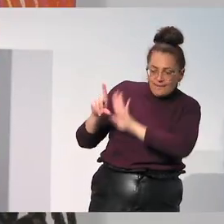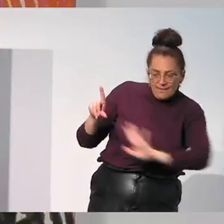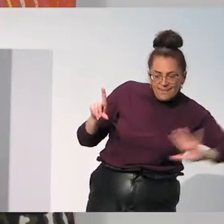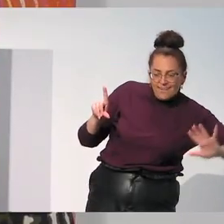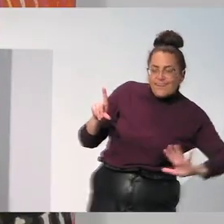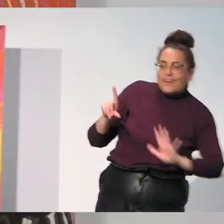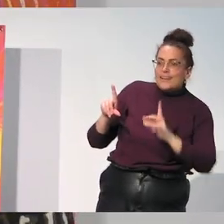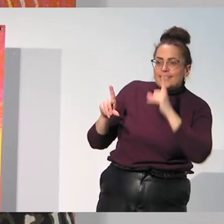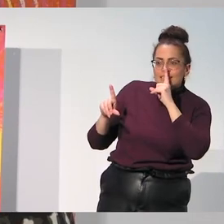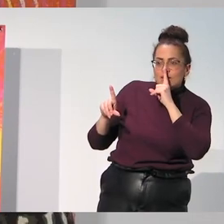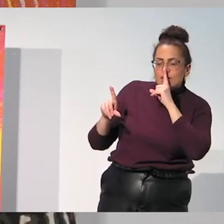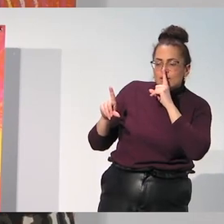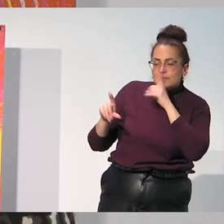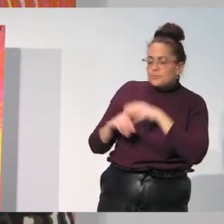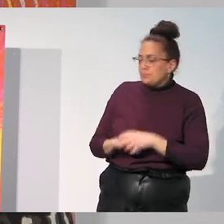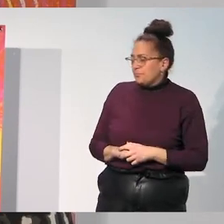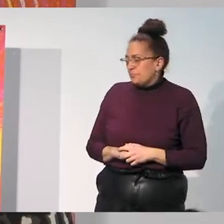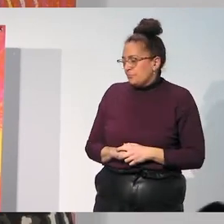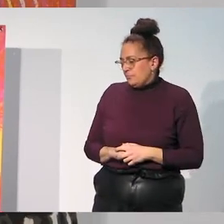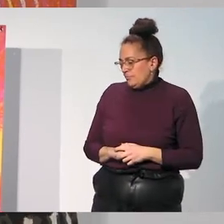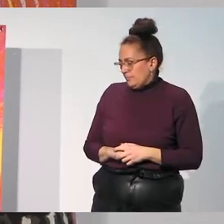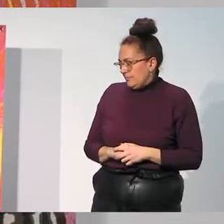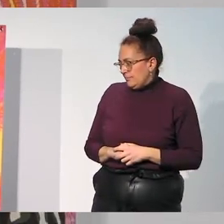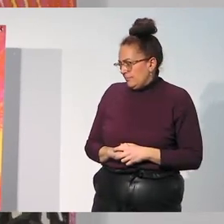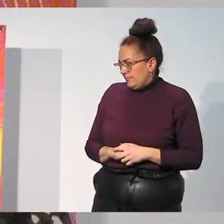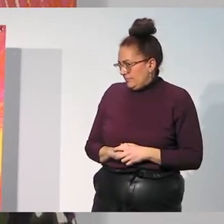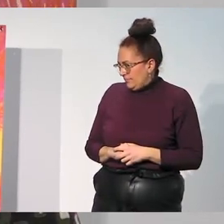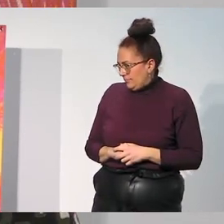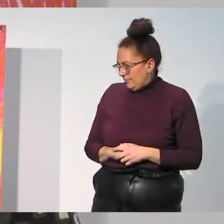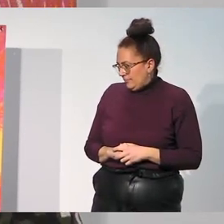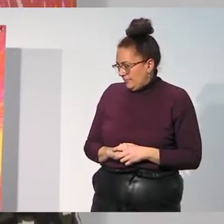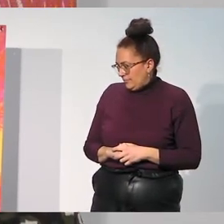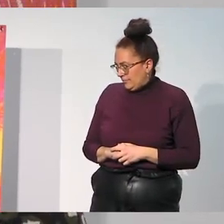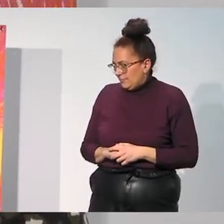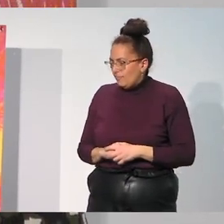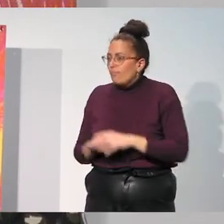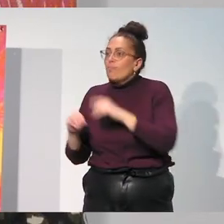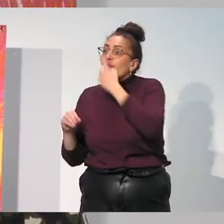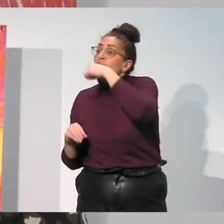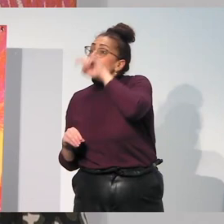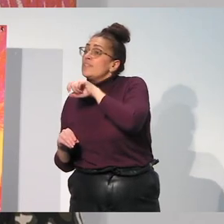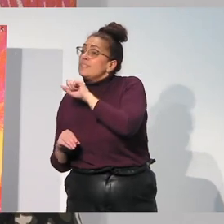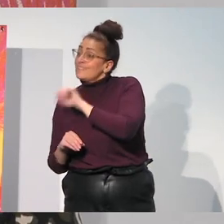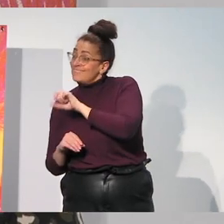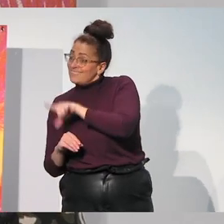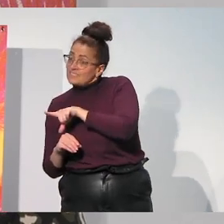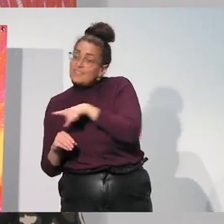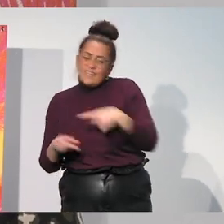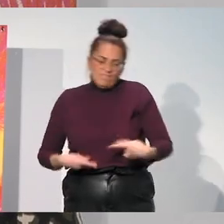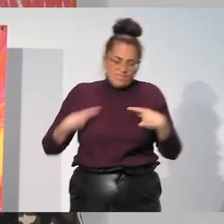pour la philosophie occidentale, pardon, s'est beaucoup inspirée de la vie méditerranéenne, finalement. Et notamment, vous